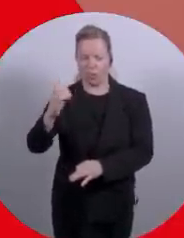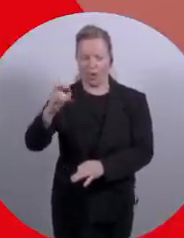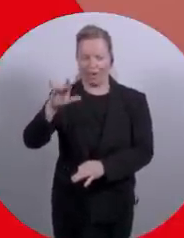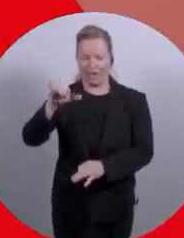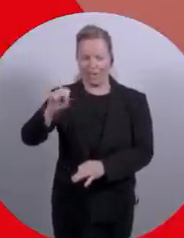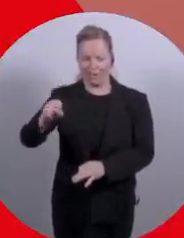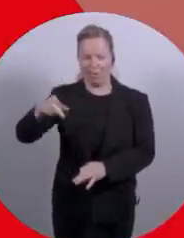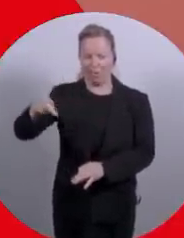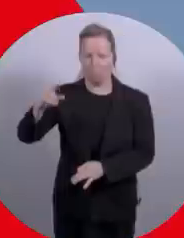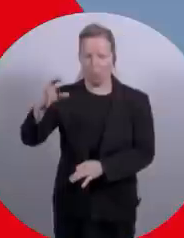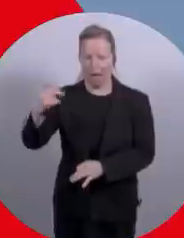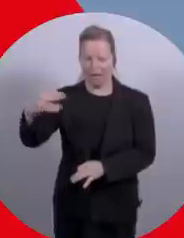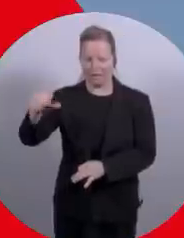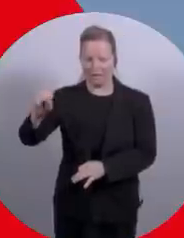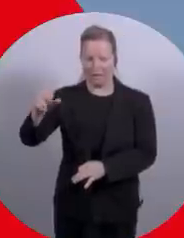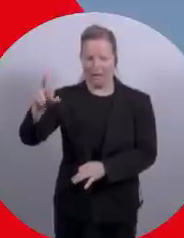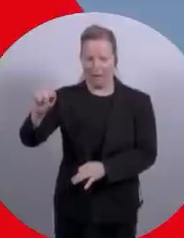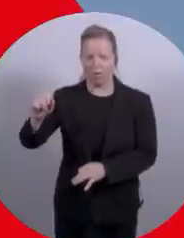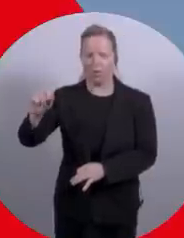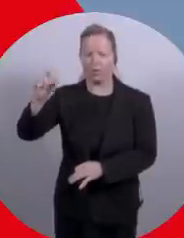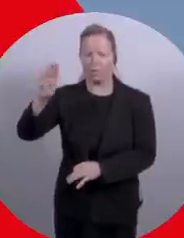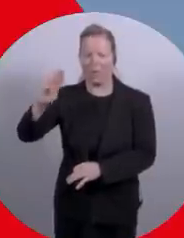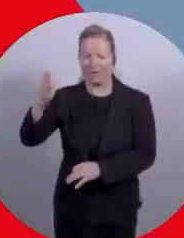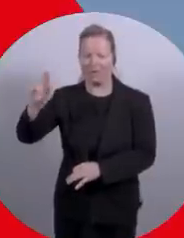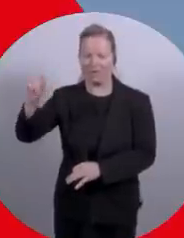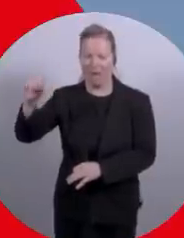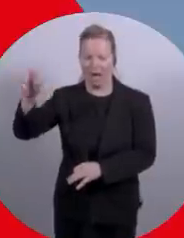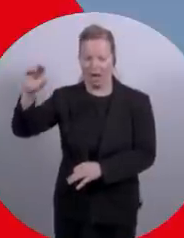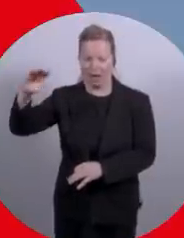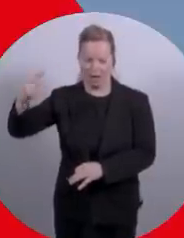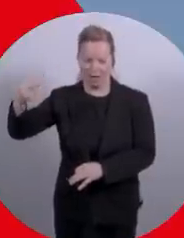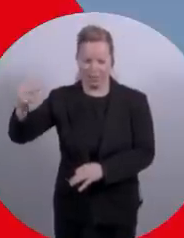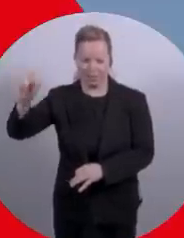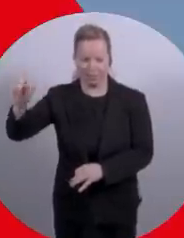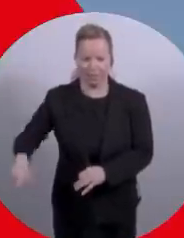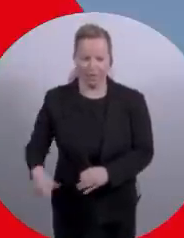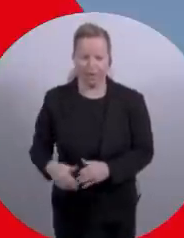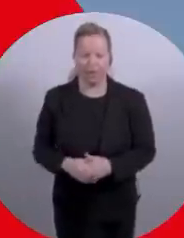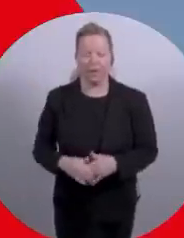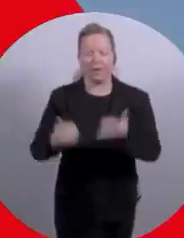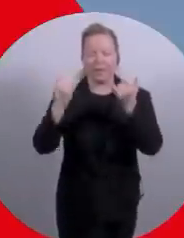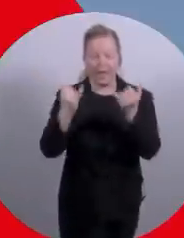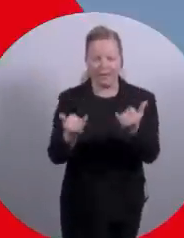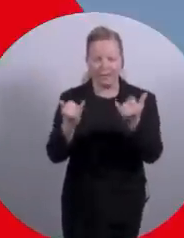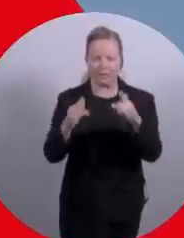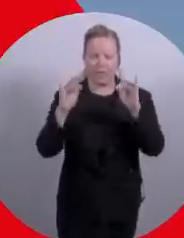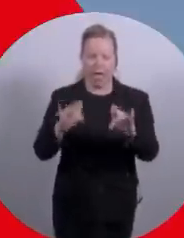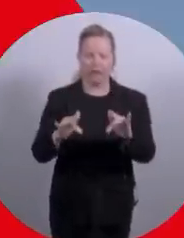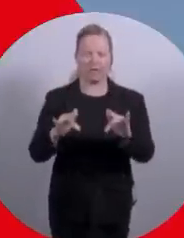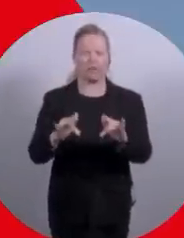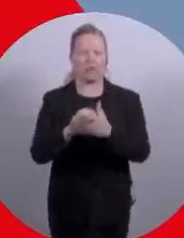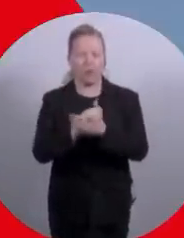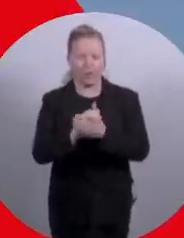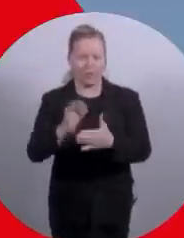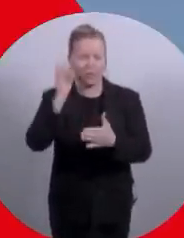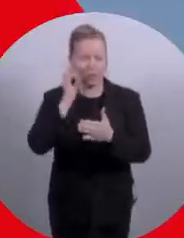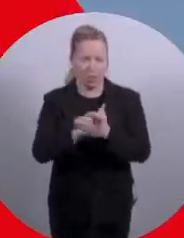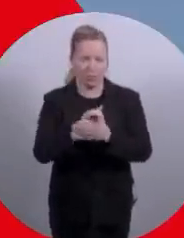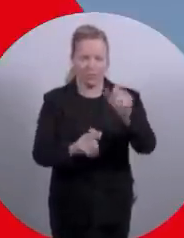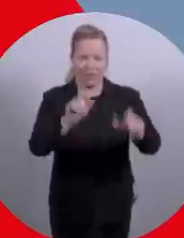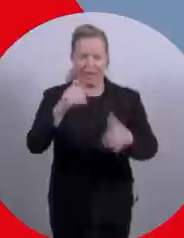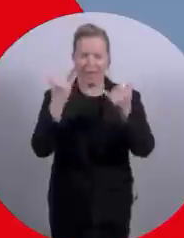Plach Benjamin geschätzter Genossinnen und Genossen wir haben heute die Wahl die Wahl zwischen zwei